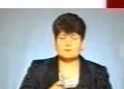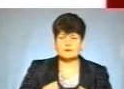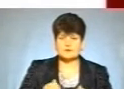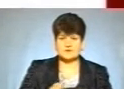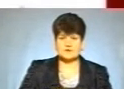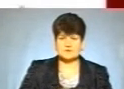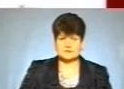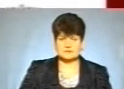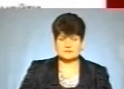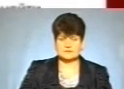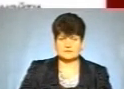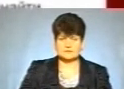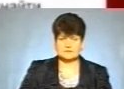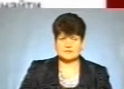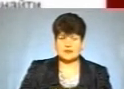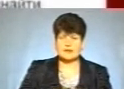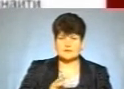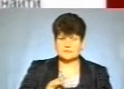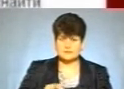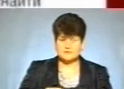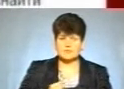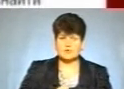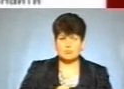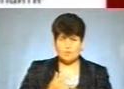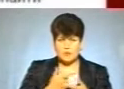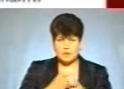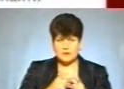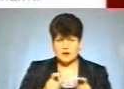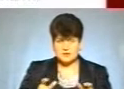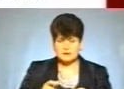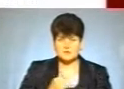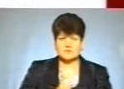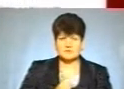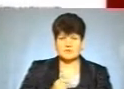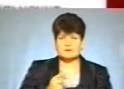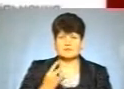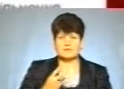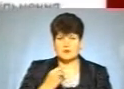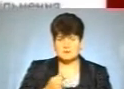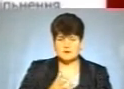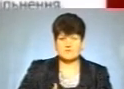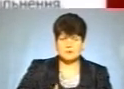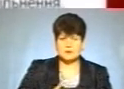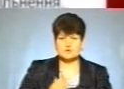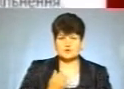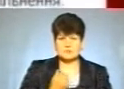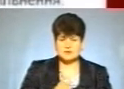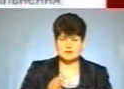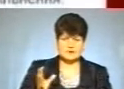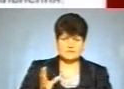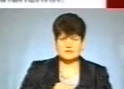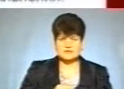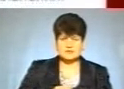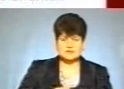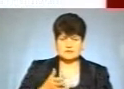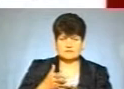мінімізувати цей удар. Ми робимо попередження співробітникам за 2 місяці, а також виплачуємо їм всі